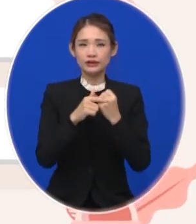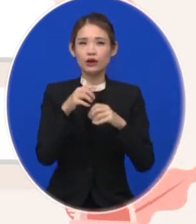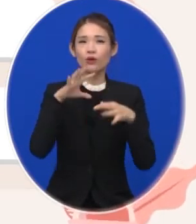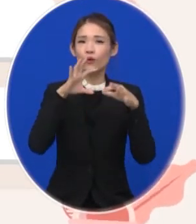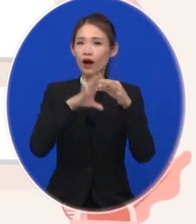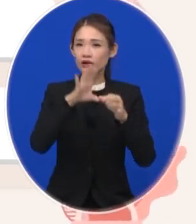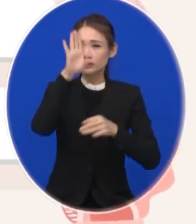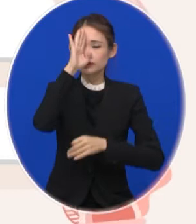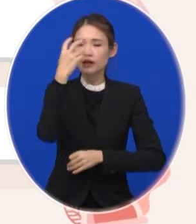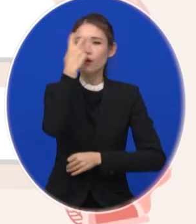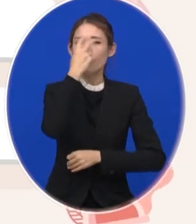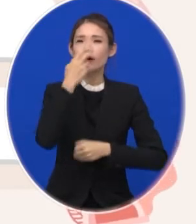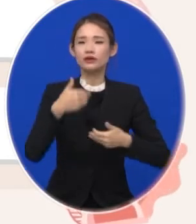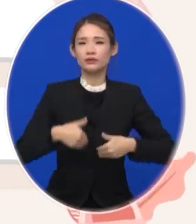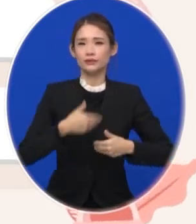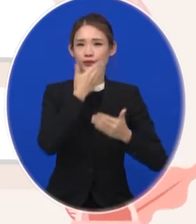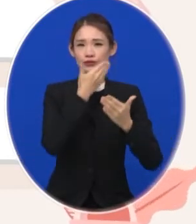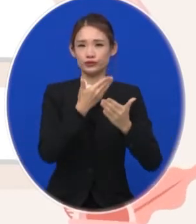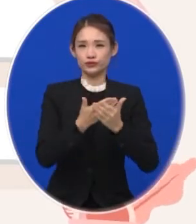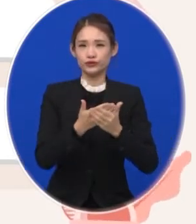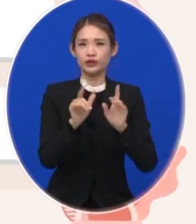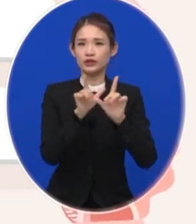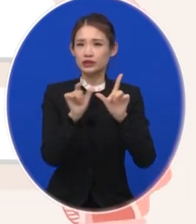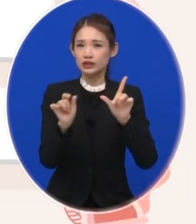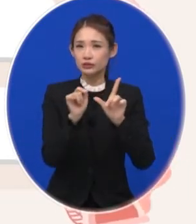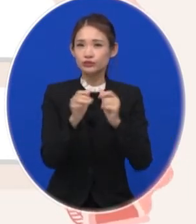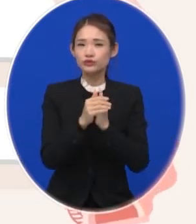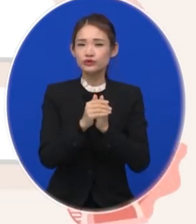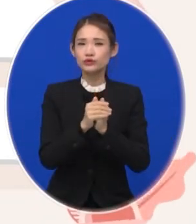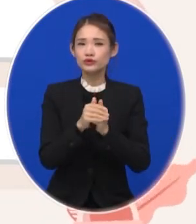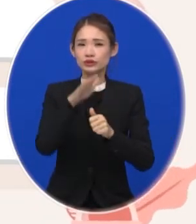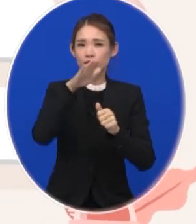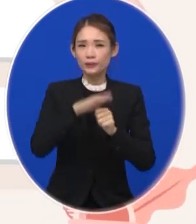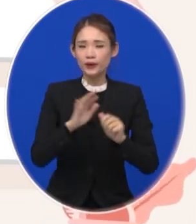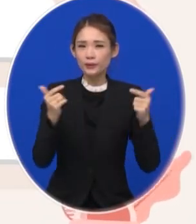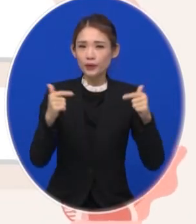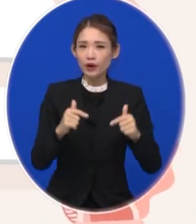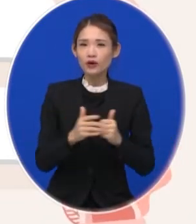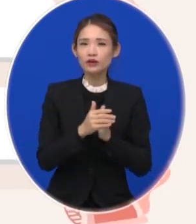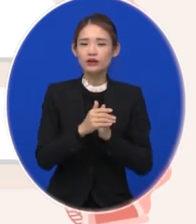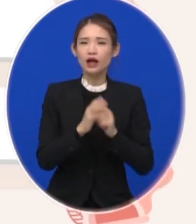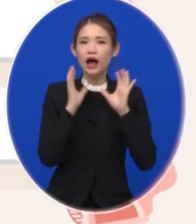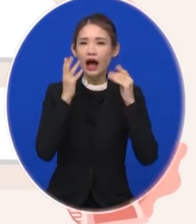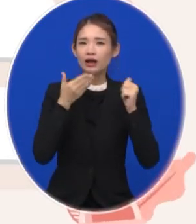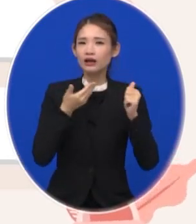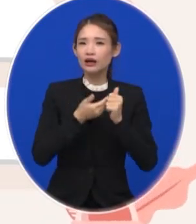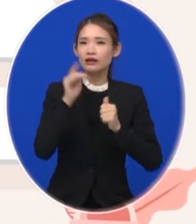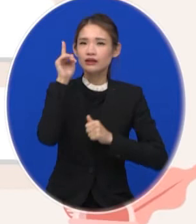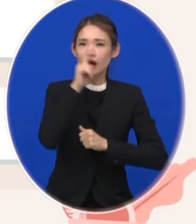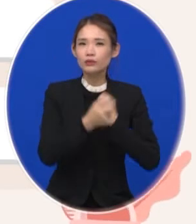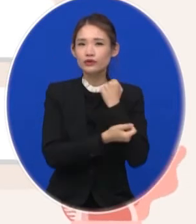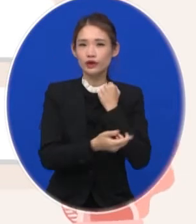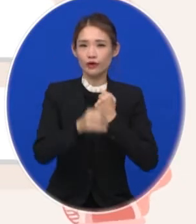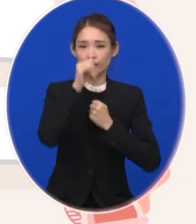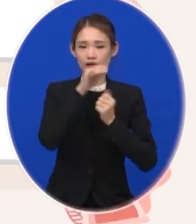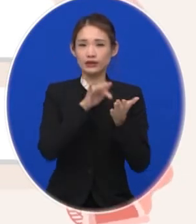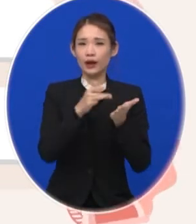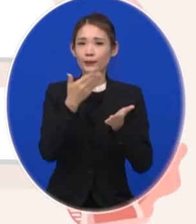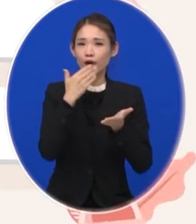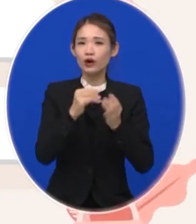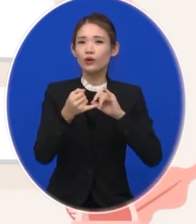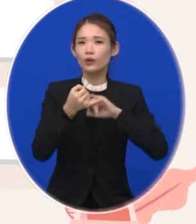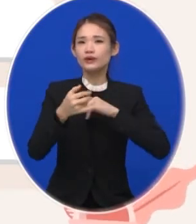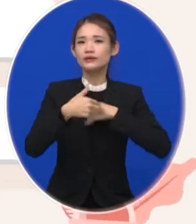질환 관리가 중요한 시기입니다. 일부 항생제와 소염 진통제는 태아에게 나쁠 수 있습니다. 임신 중 약물